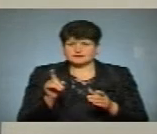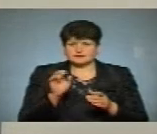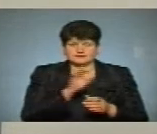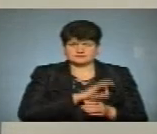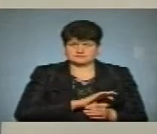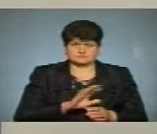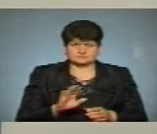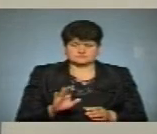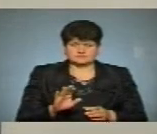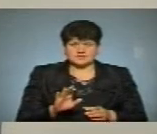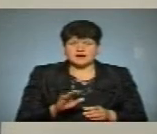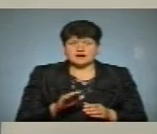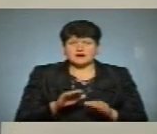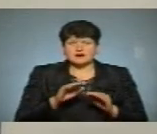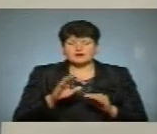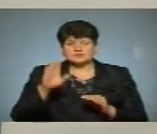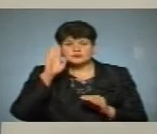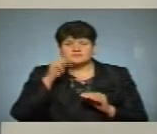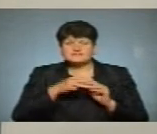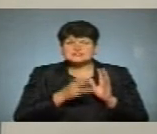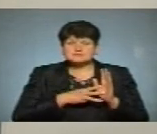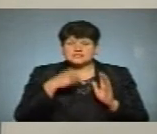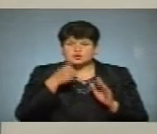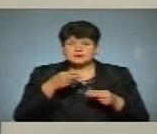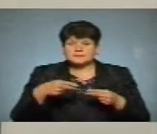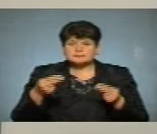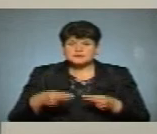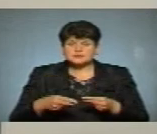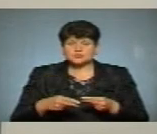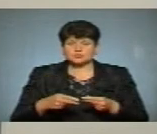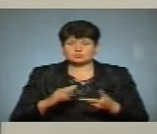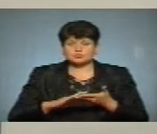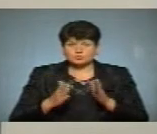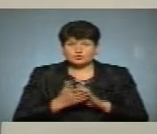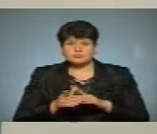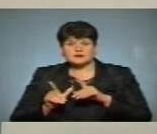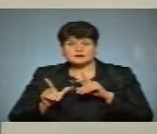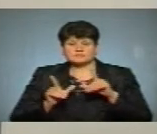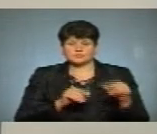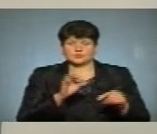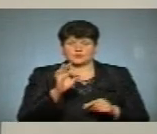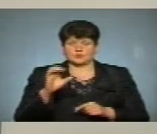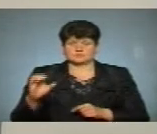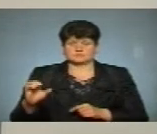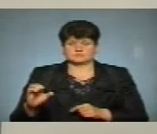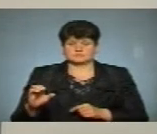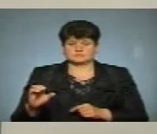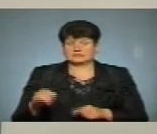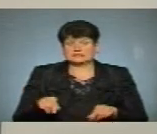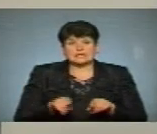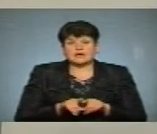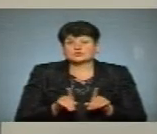громадяни 18 років підписують контракт і вибувають з зону операції об'єднаних сил. Так